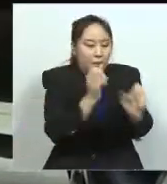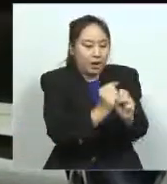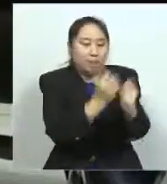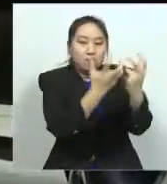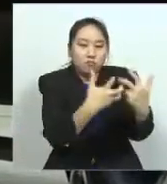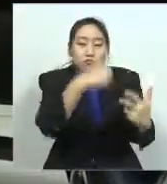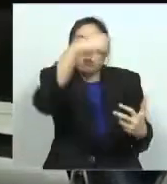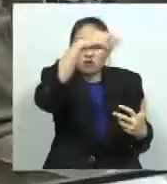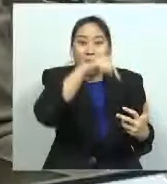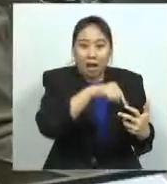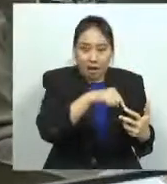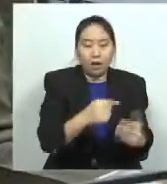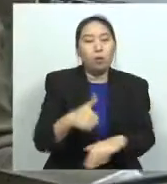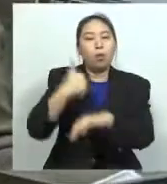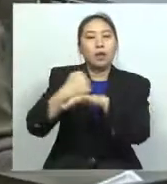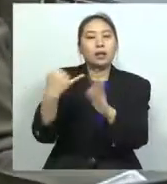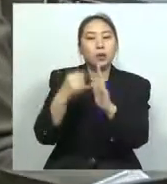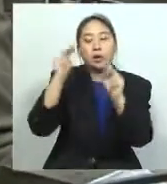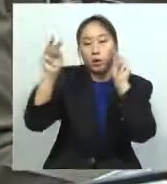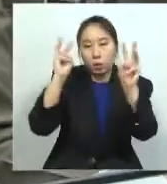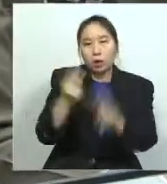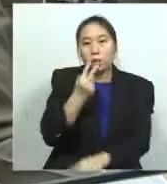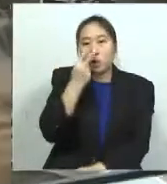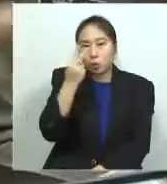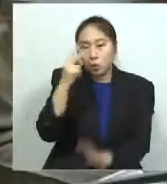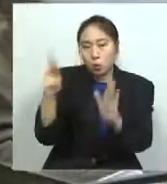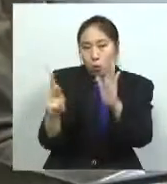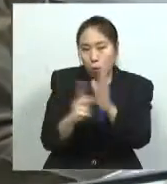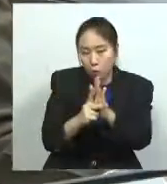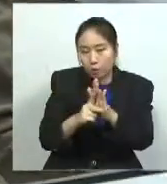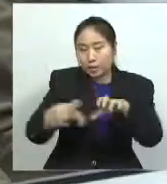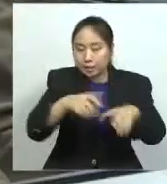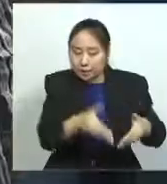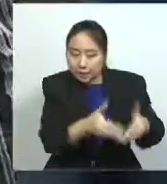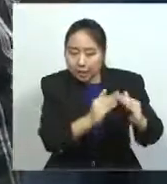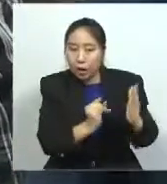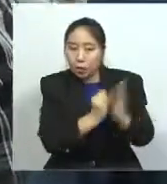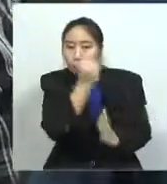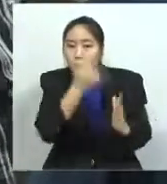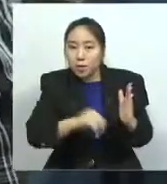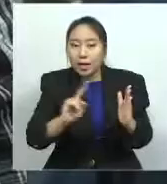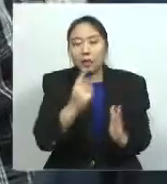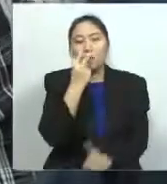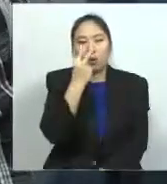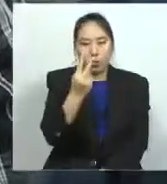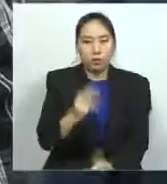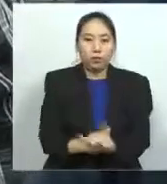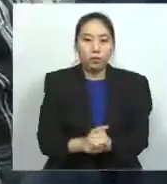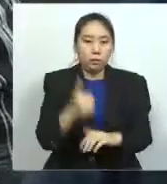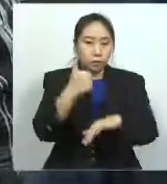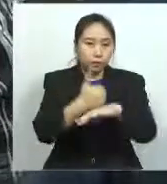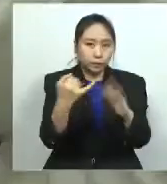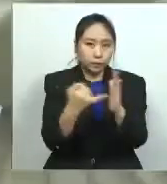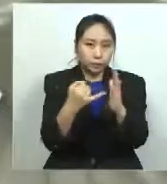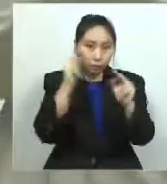ครสวรรค์ก็บอกว่าต้องไปดูค่ะว่าสอดคล้องกับกฎระเบียบการจัดตั้งหรือไม่นะคะไปฟังเสียงท่านผู้ว่าราช